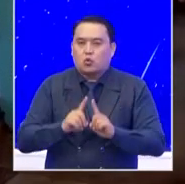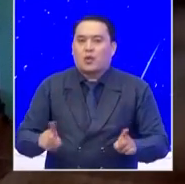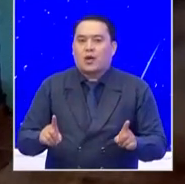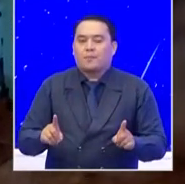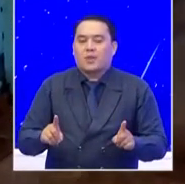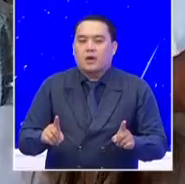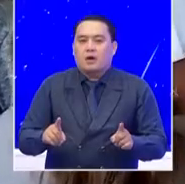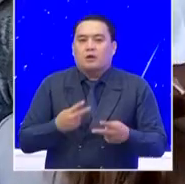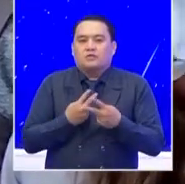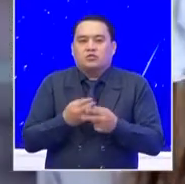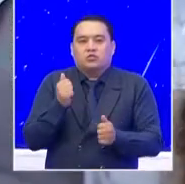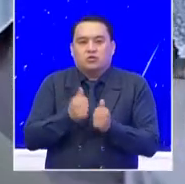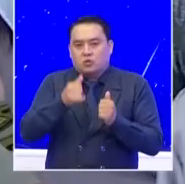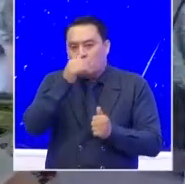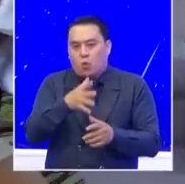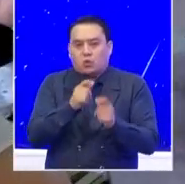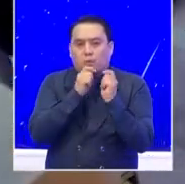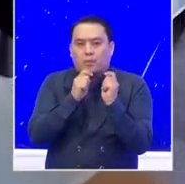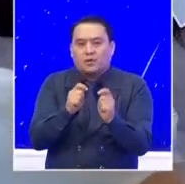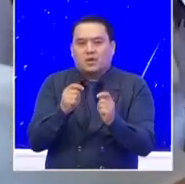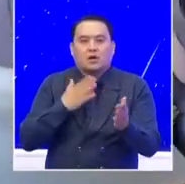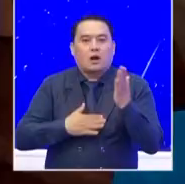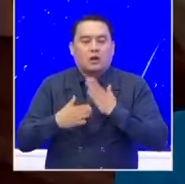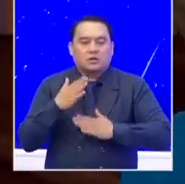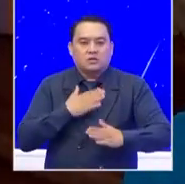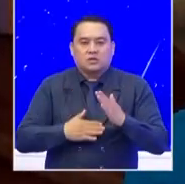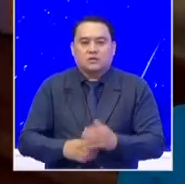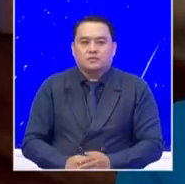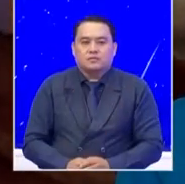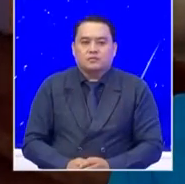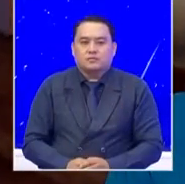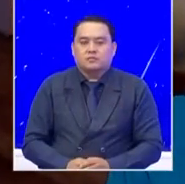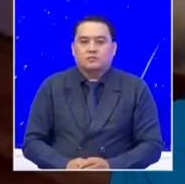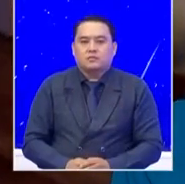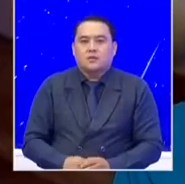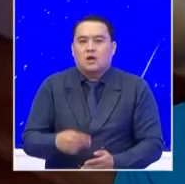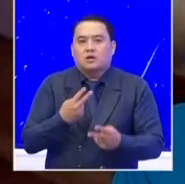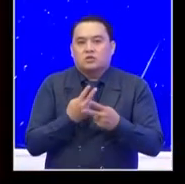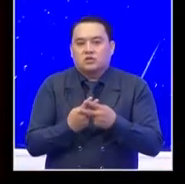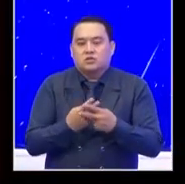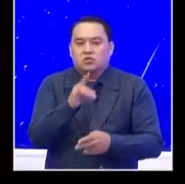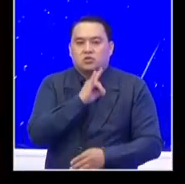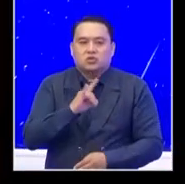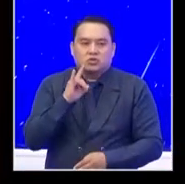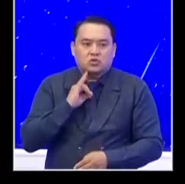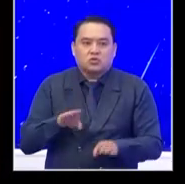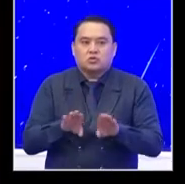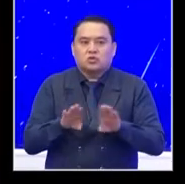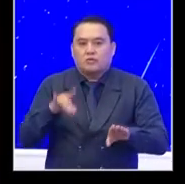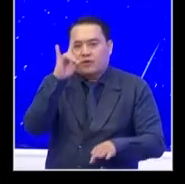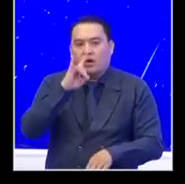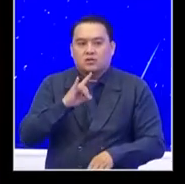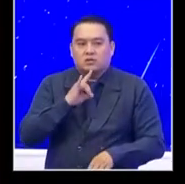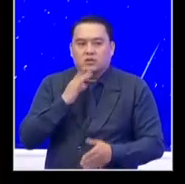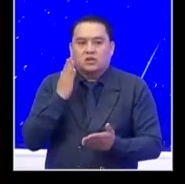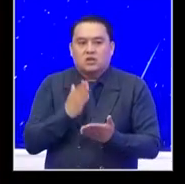Ведь в неволе не так часто удается подарить детям радость, делятся женщины. Женская колония в Алматинской области – единственное подобное учреждение Казахстана,